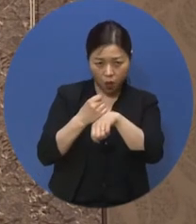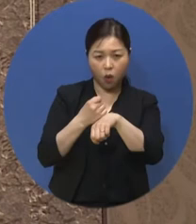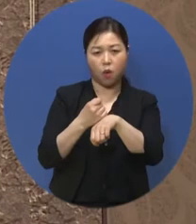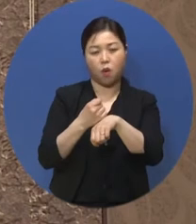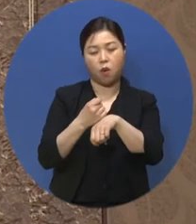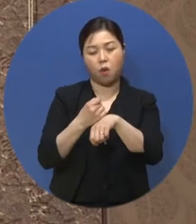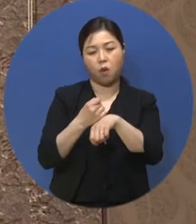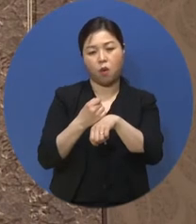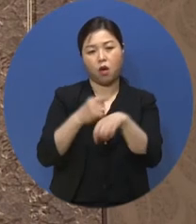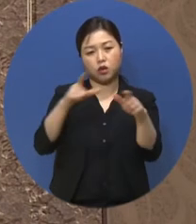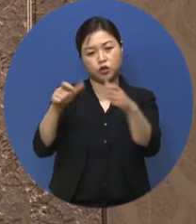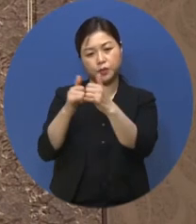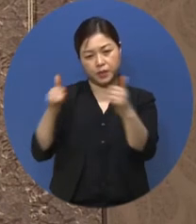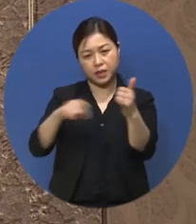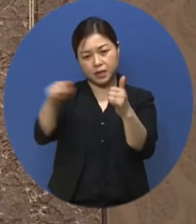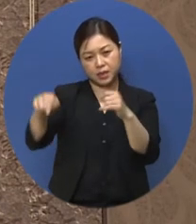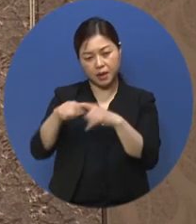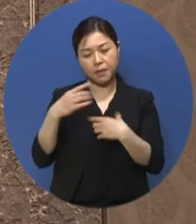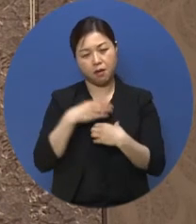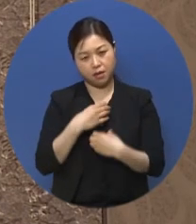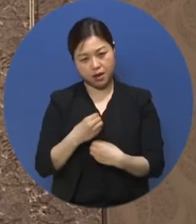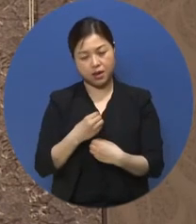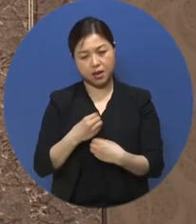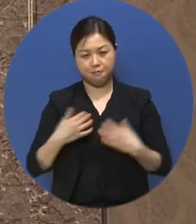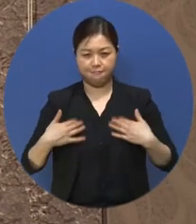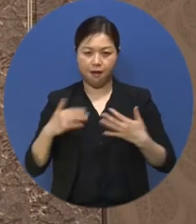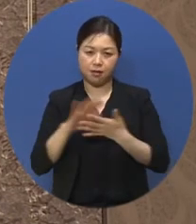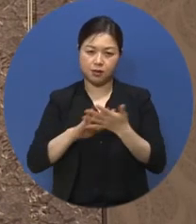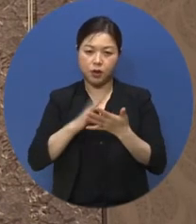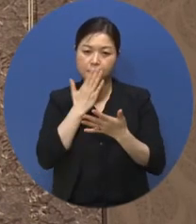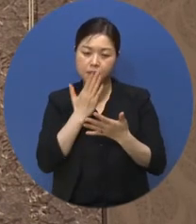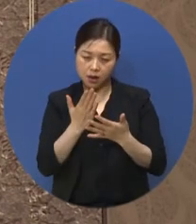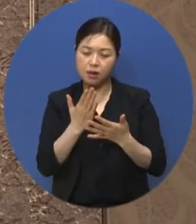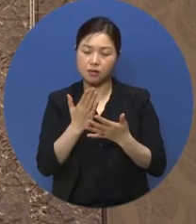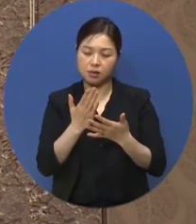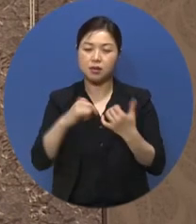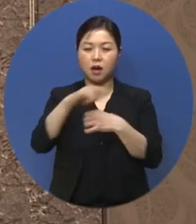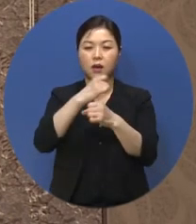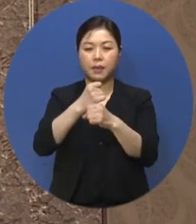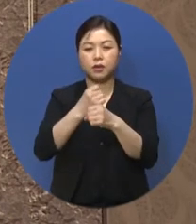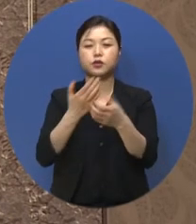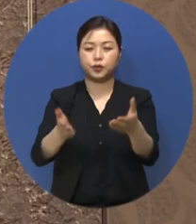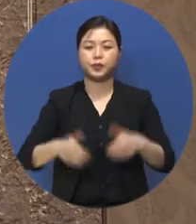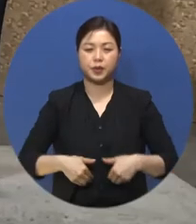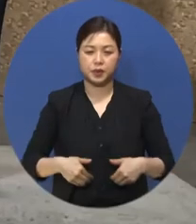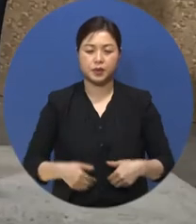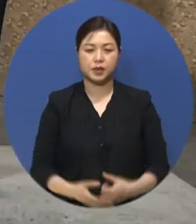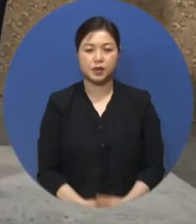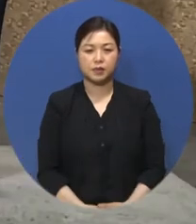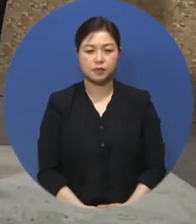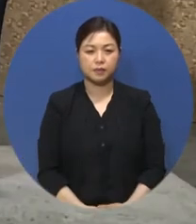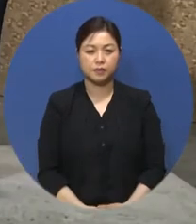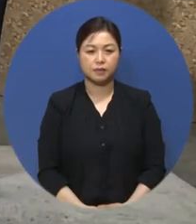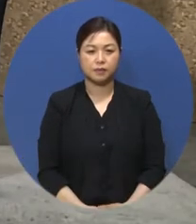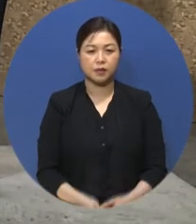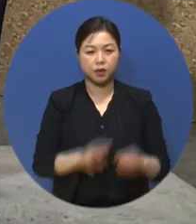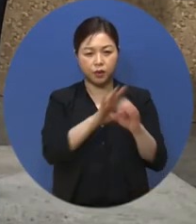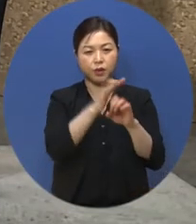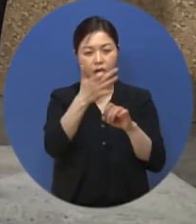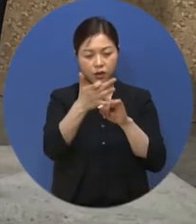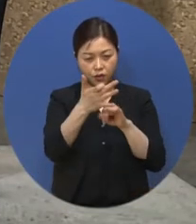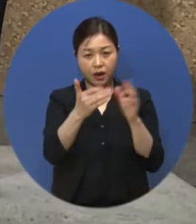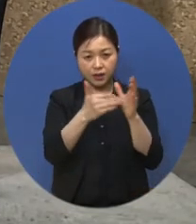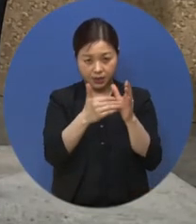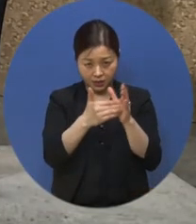하되 주민들이 편하게 여가를 즐길 수 있게끔 만들어 드려야죠. 네. 이제 코로나19가